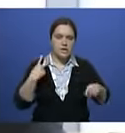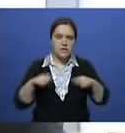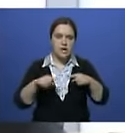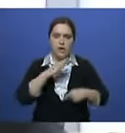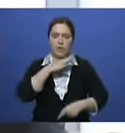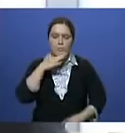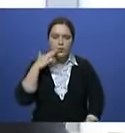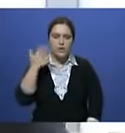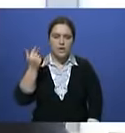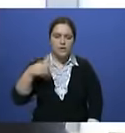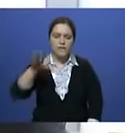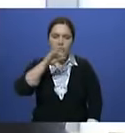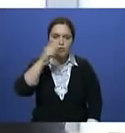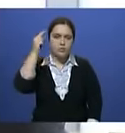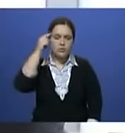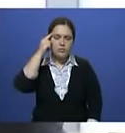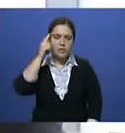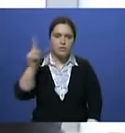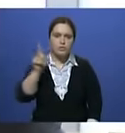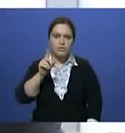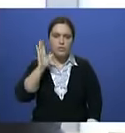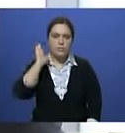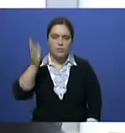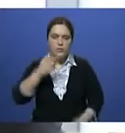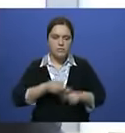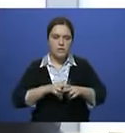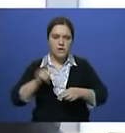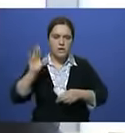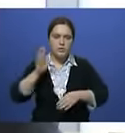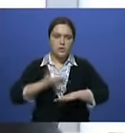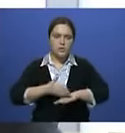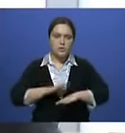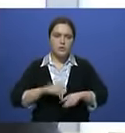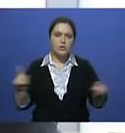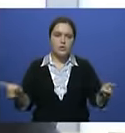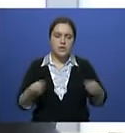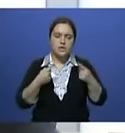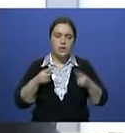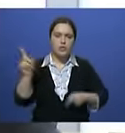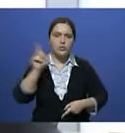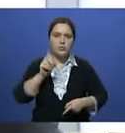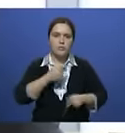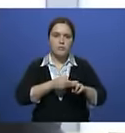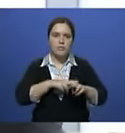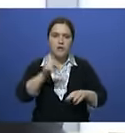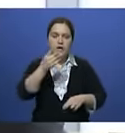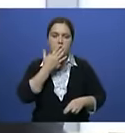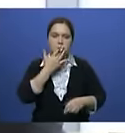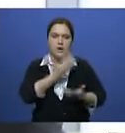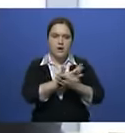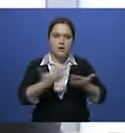политологов э предрекали очень сложный период развития именно то что вот этот